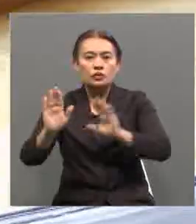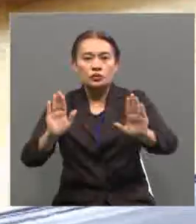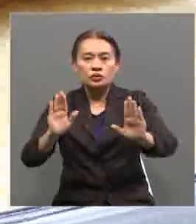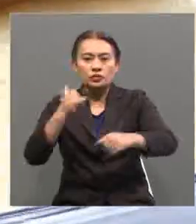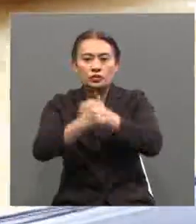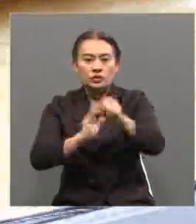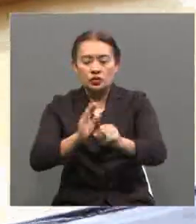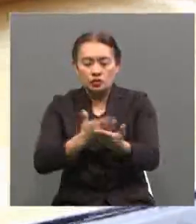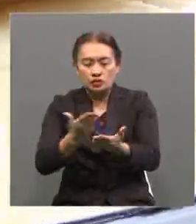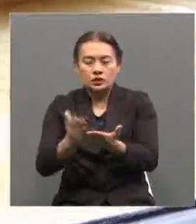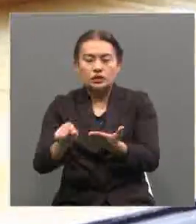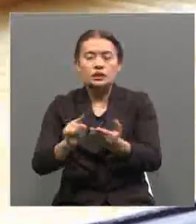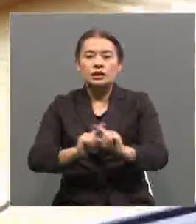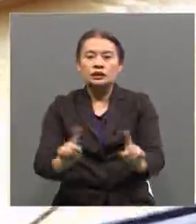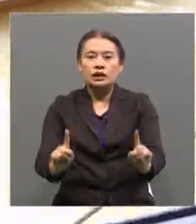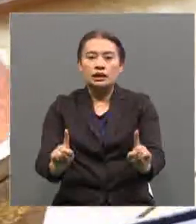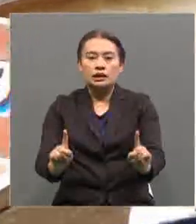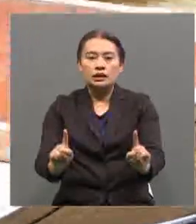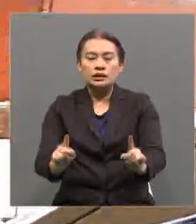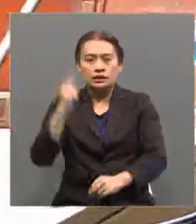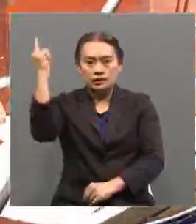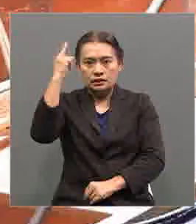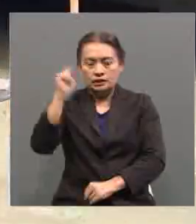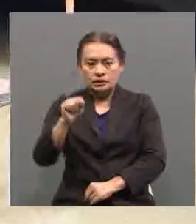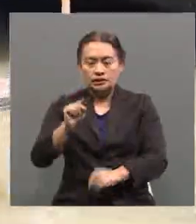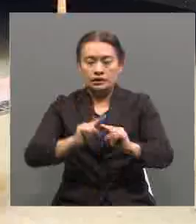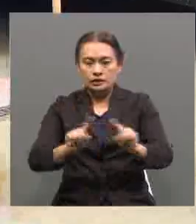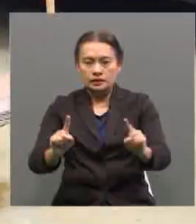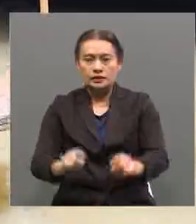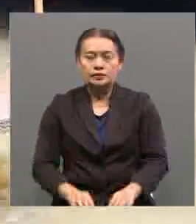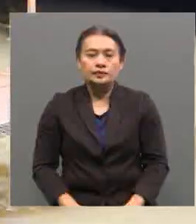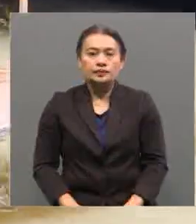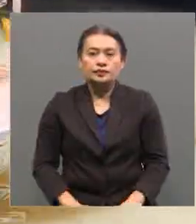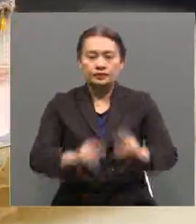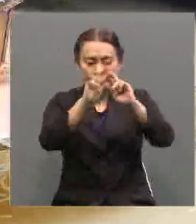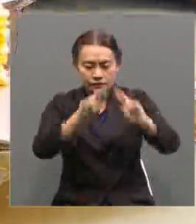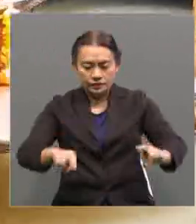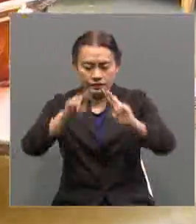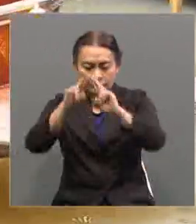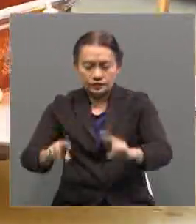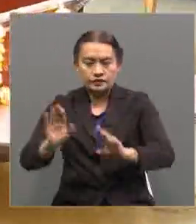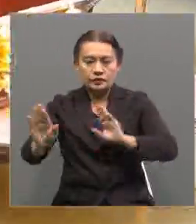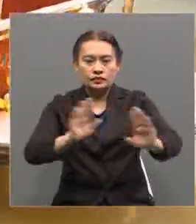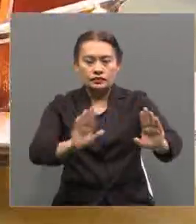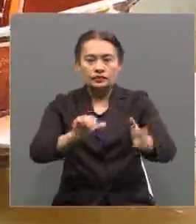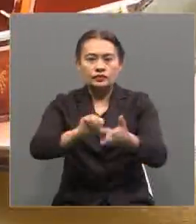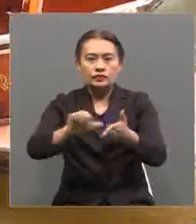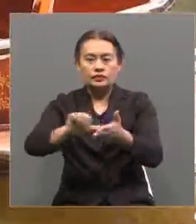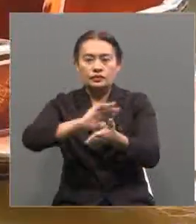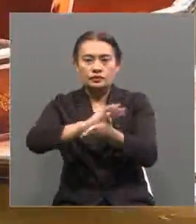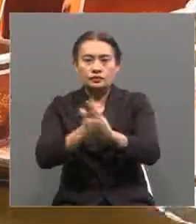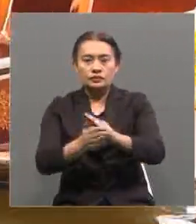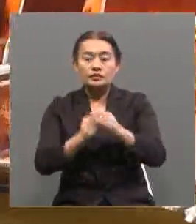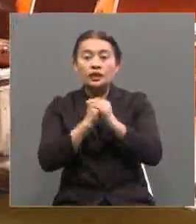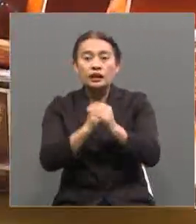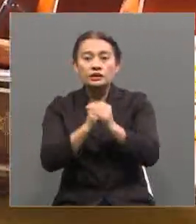เขาซื้อของต่างกันนะครับรูปแบบการท่องเที่ยวเนี่ยแตกต่างกันดังนั้นผู้ประกอบการนะต้องวางแผนปรับตัวนักท่องเที่ยว